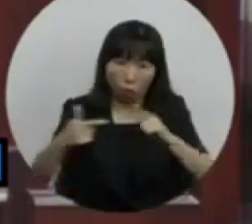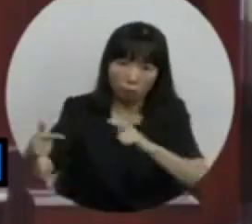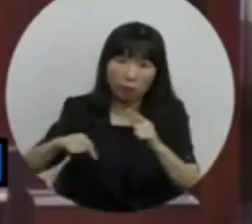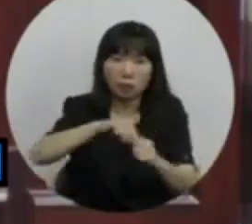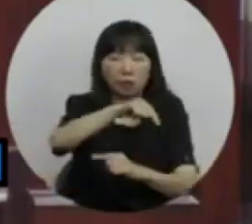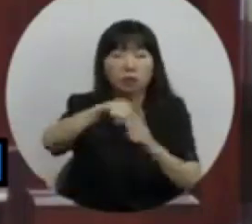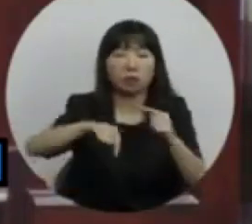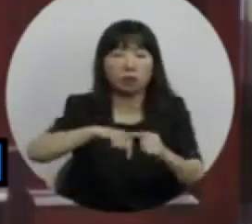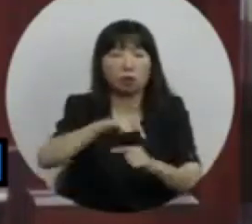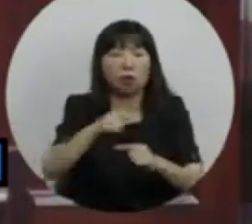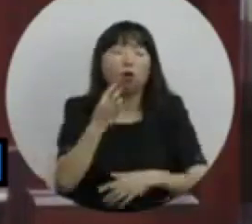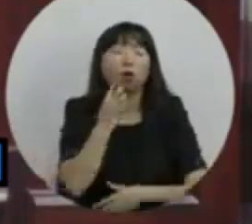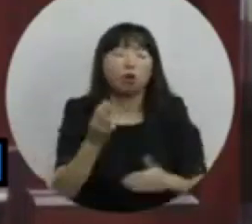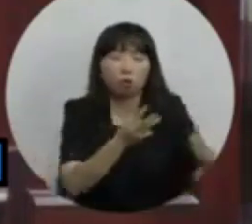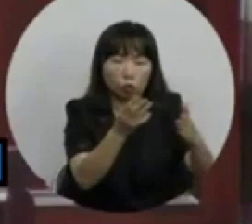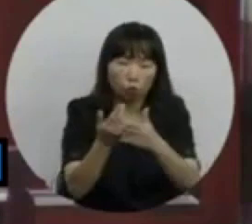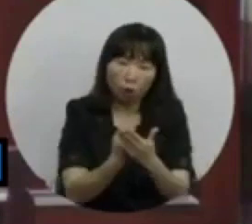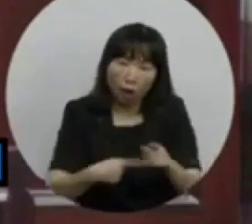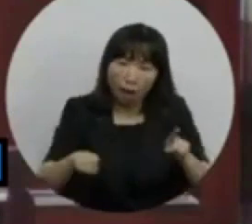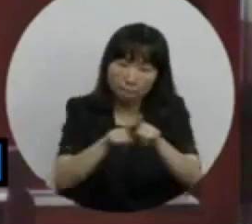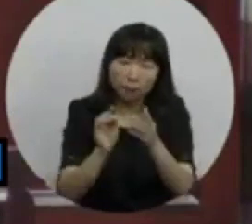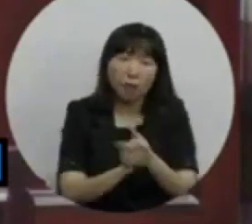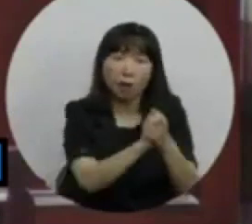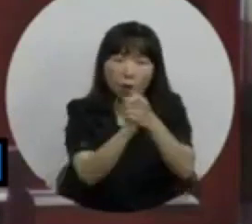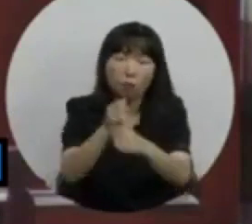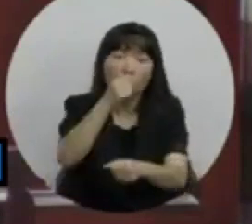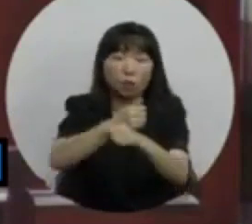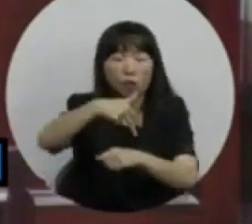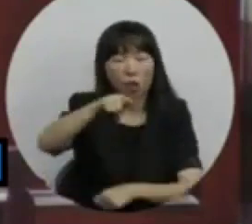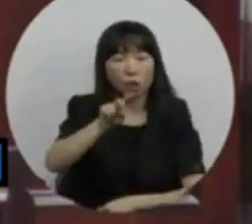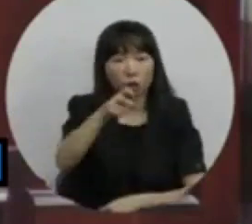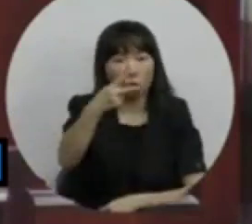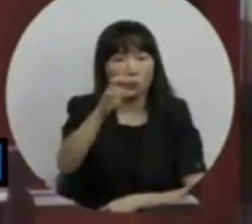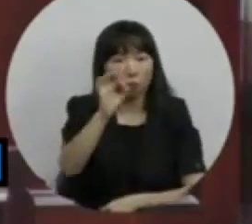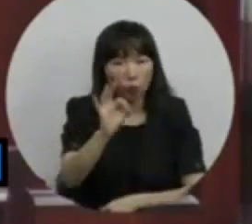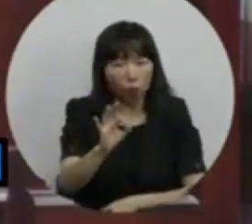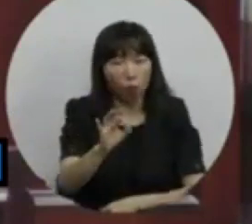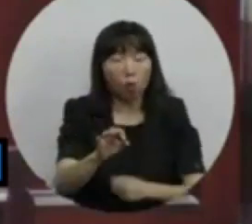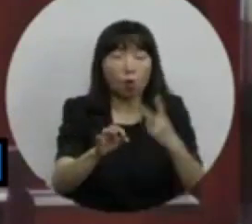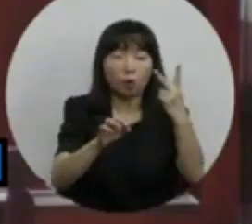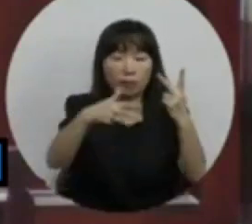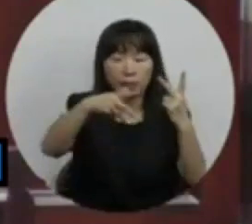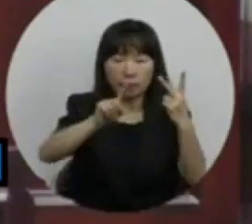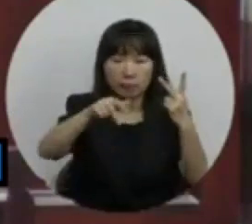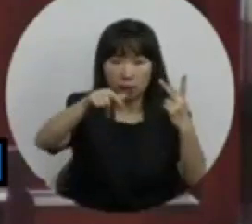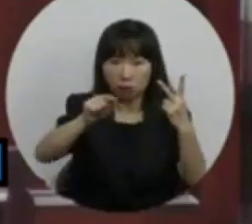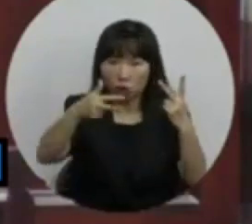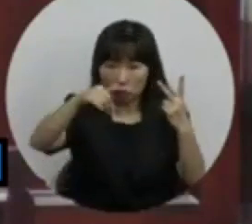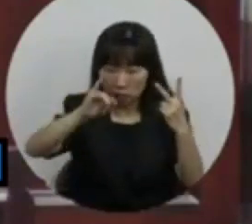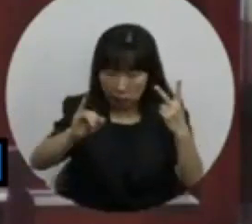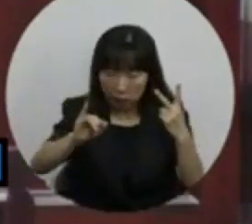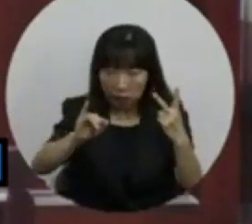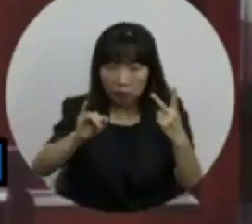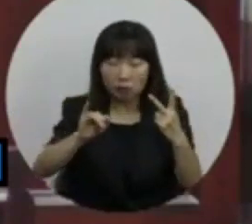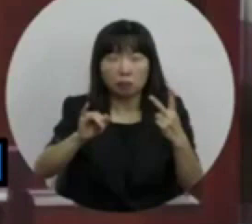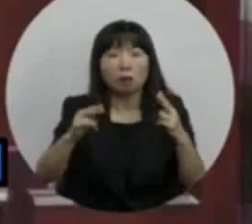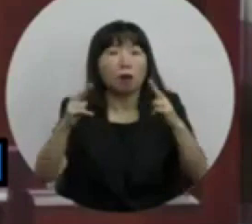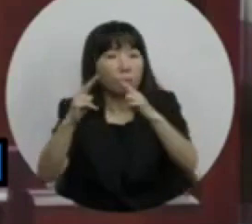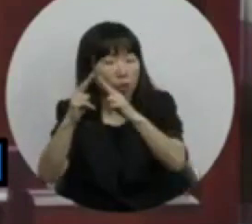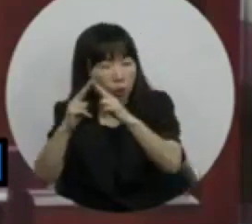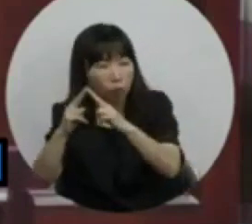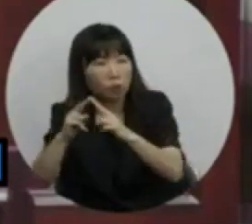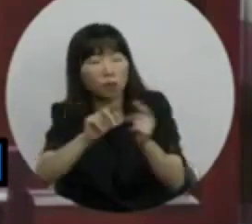불어넣고자 경기도와 협력해 점동의 2차전지 클러스터 산업단지 조성, 가남